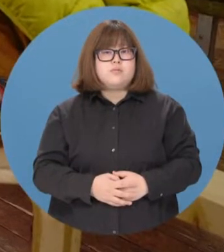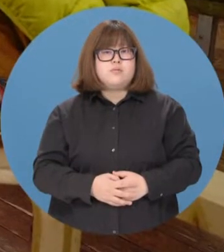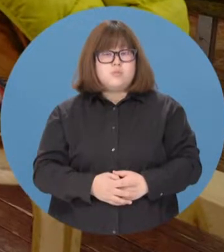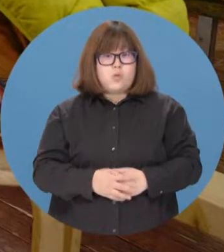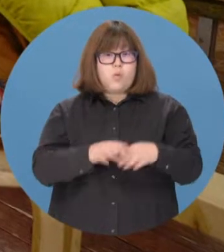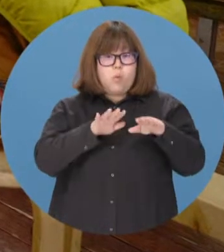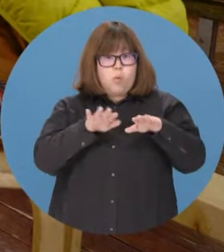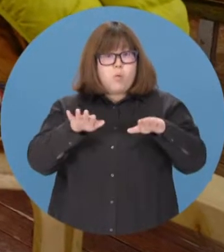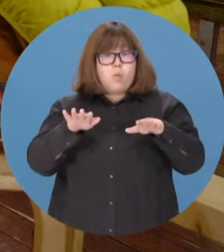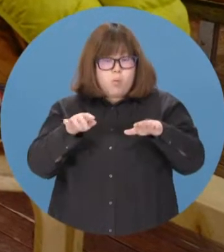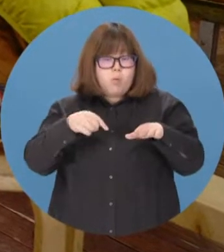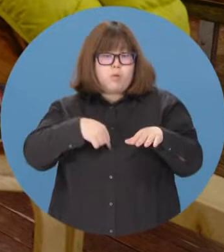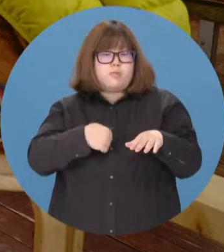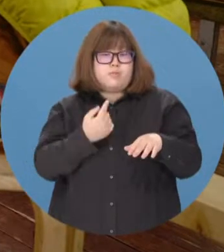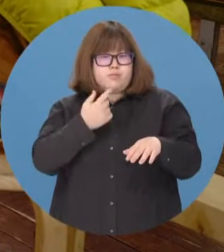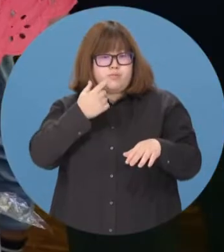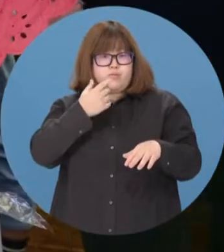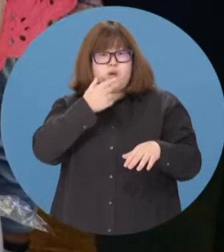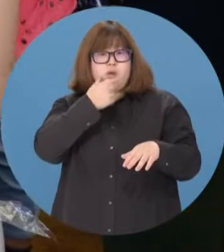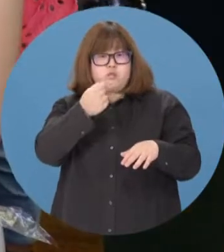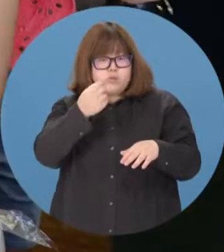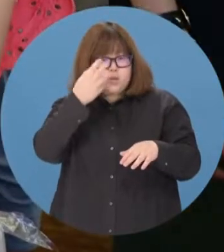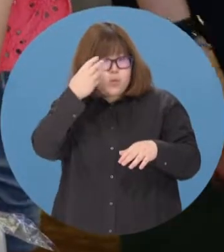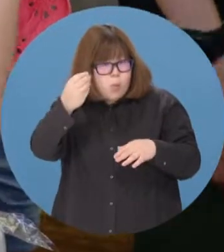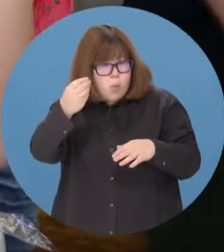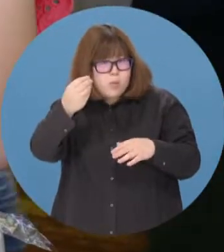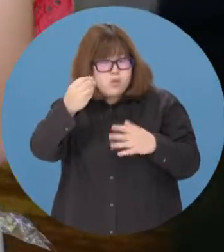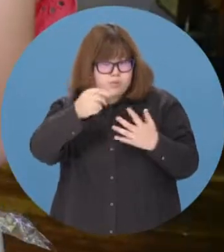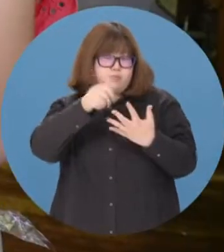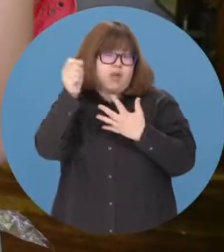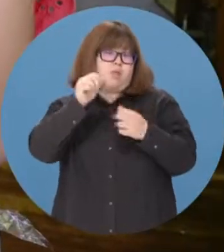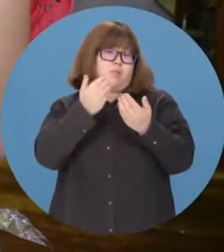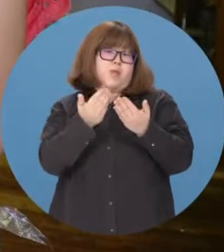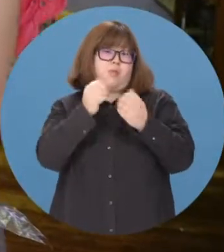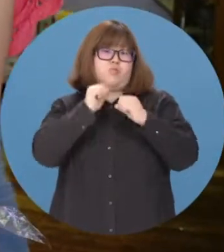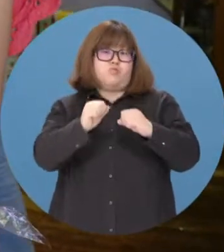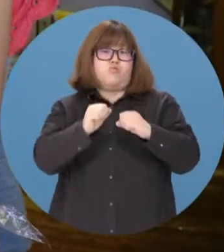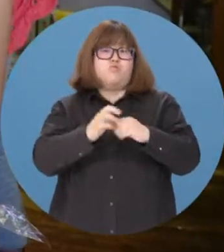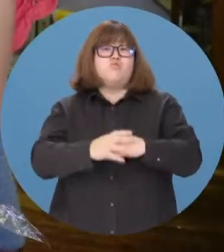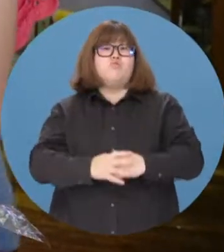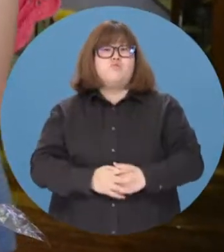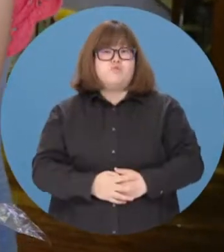子どもたちは自分が興味のあるプロジェクトを選んで学ぶ。